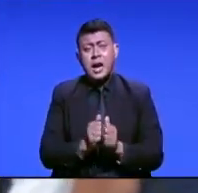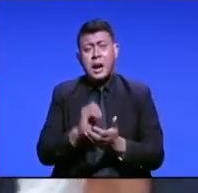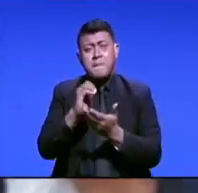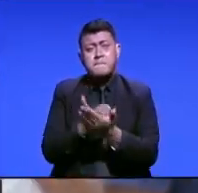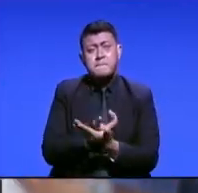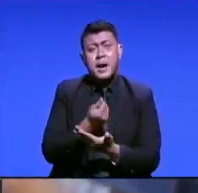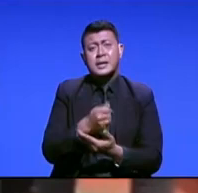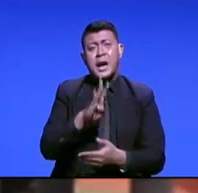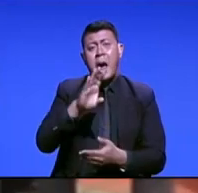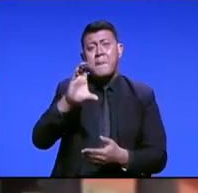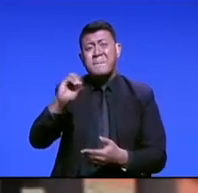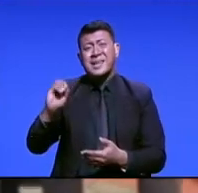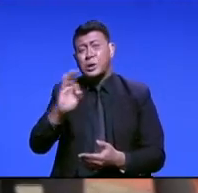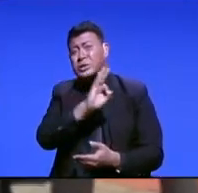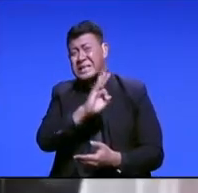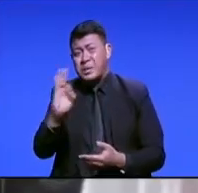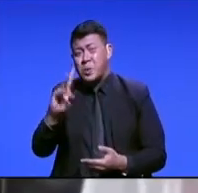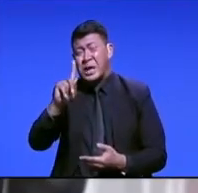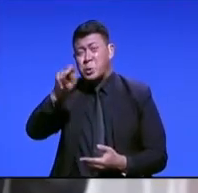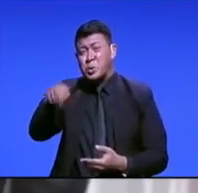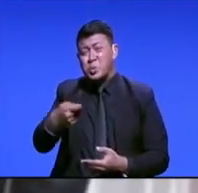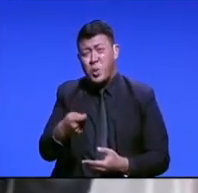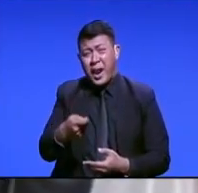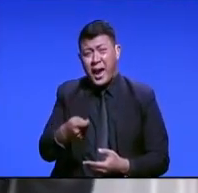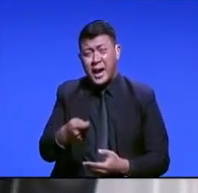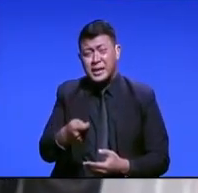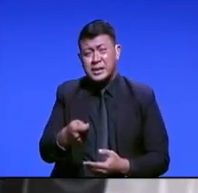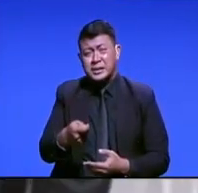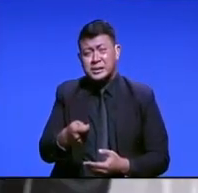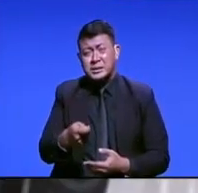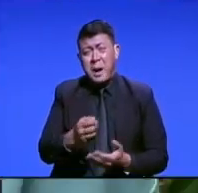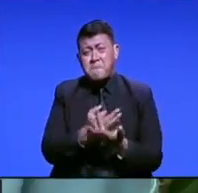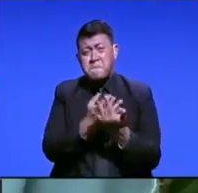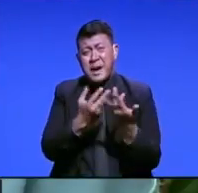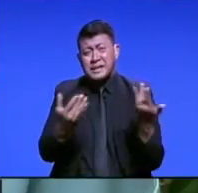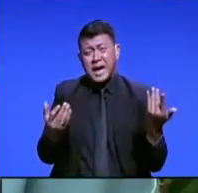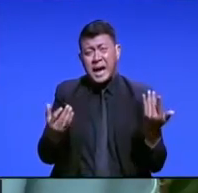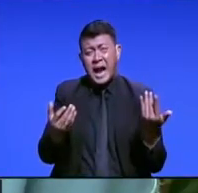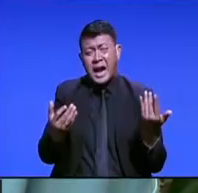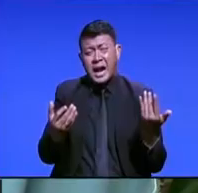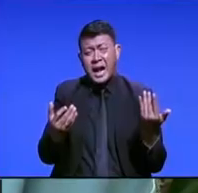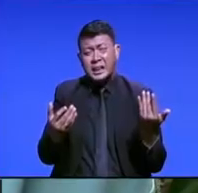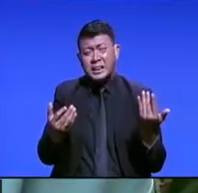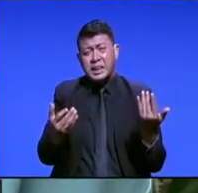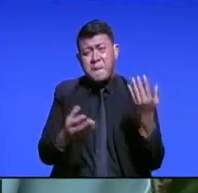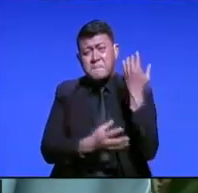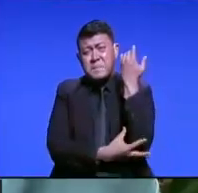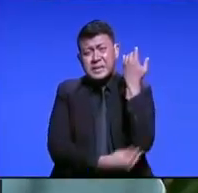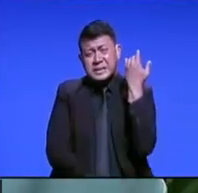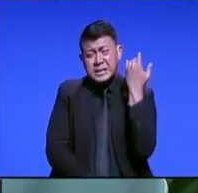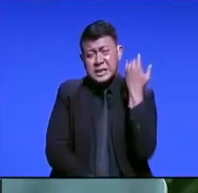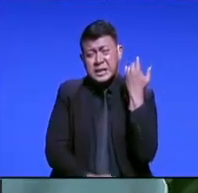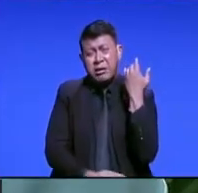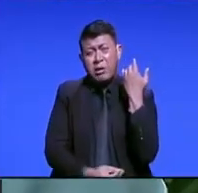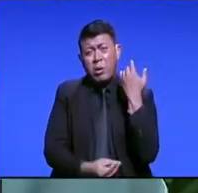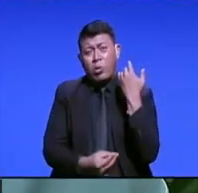penghasilan yang 400 ribu per bulan itu kecil kemungkinan masyarakat yang berada di bawah garis kemiskinan itu memang